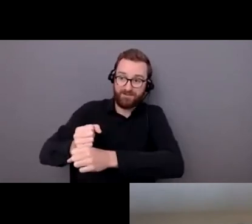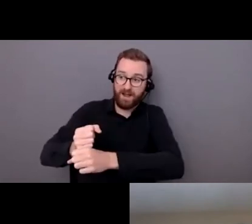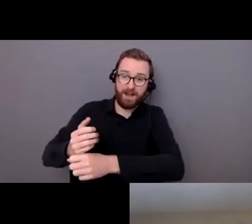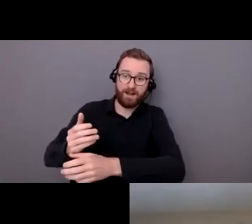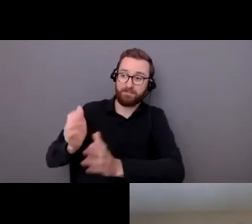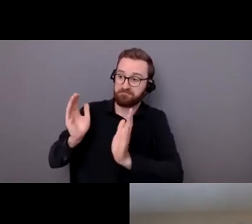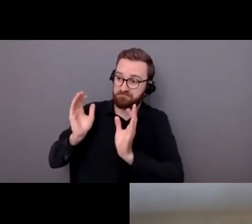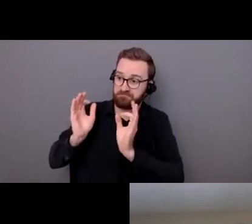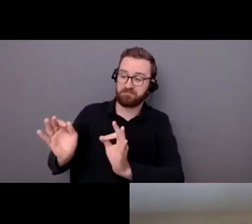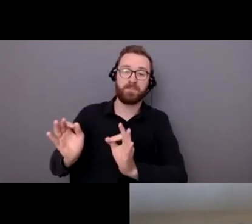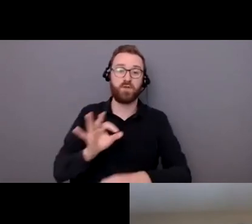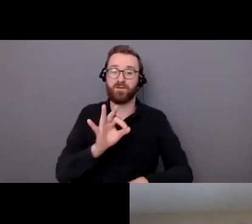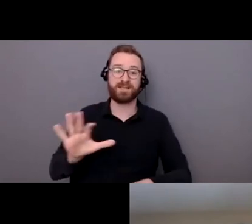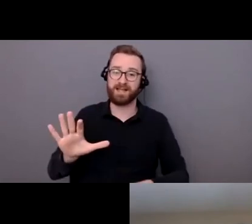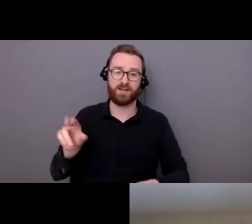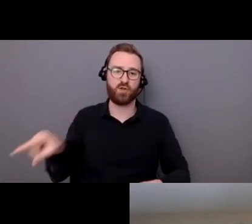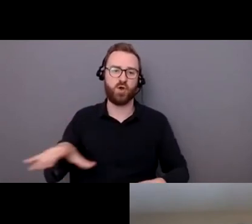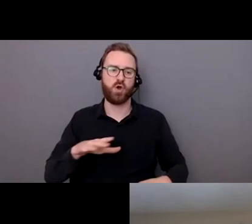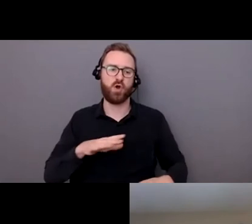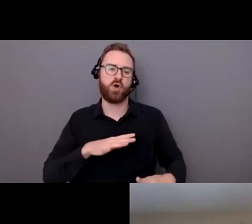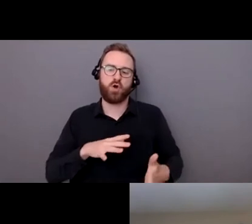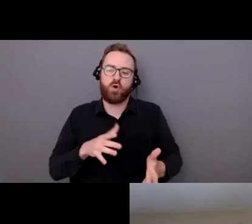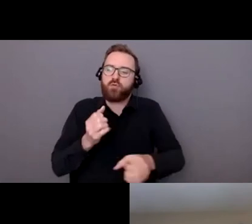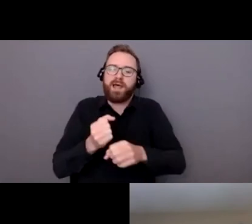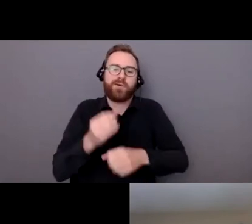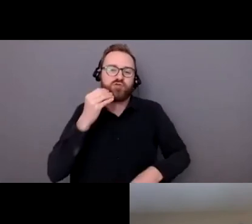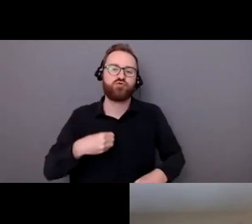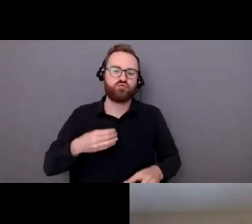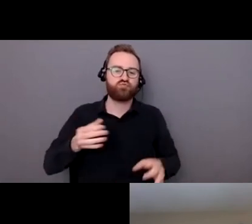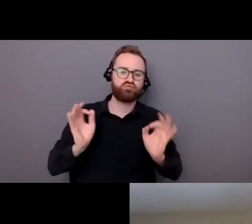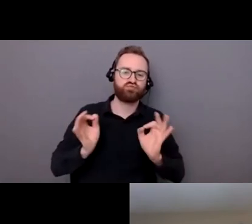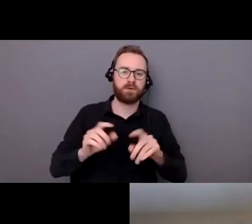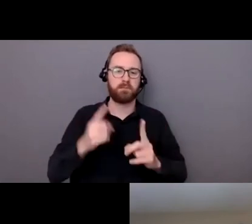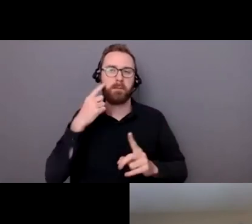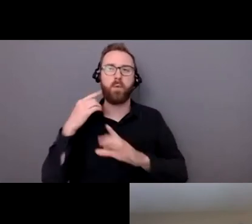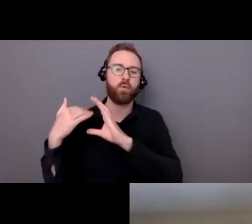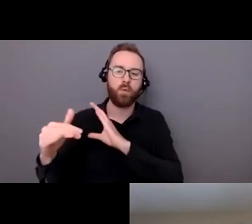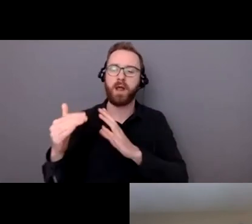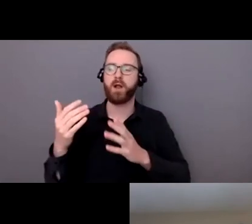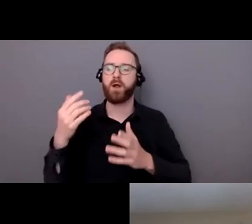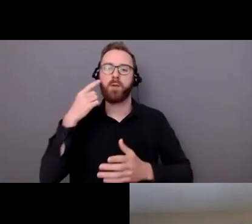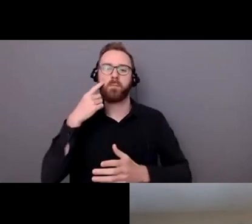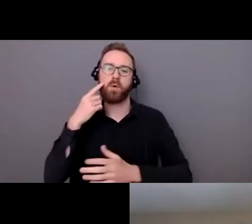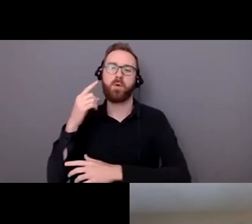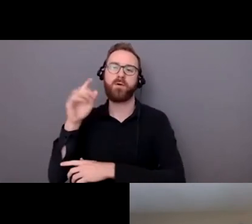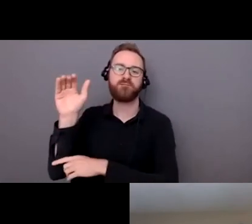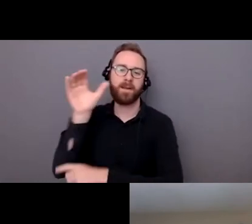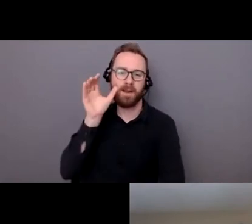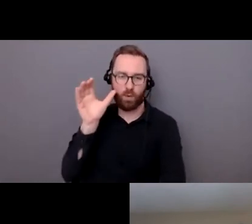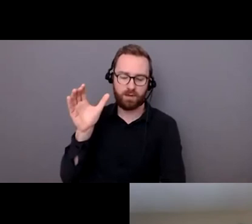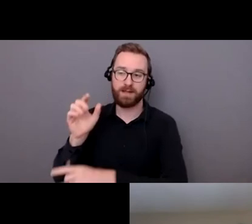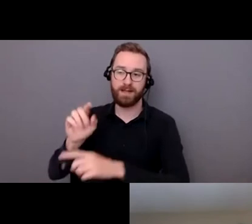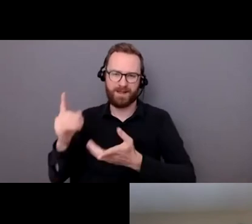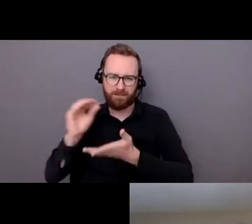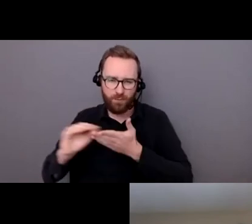de 9 h à 5 h. On a tous des coins de travail, mais plus pour répondre à des courriels ou regarder une série, mais pas pour faire du bureau,